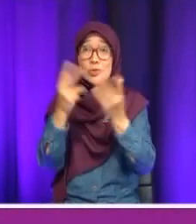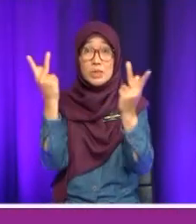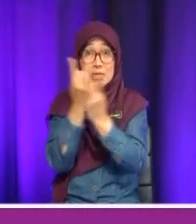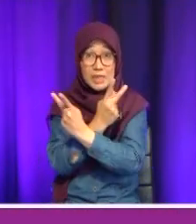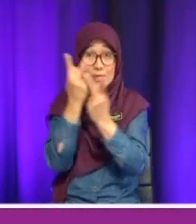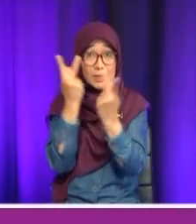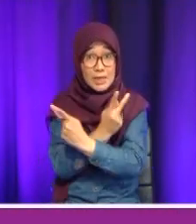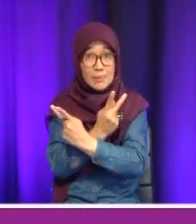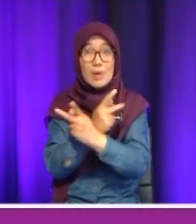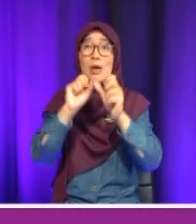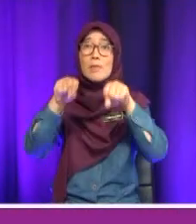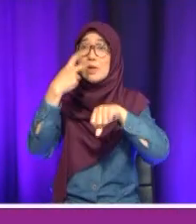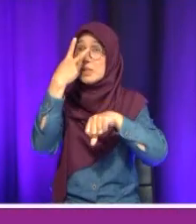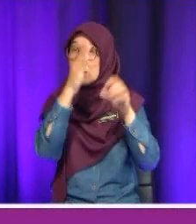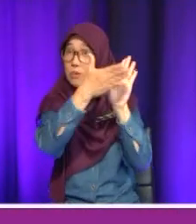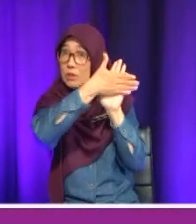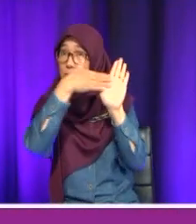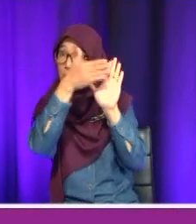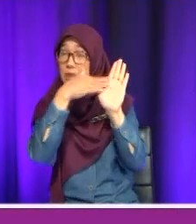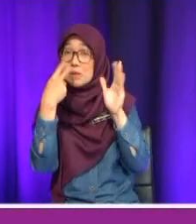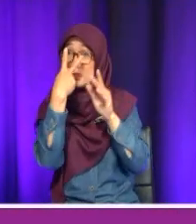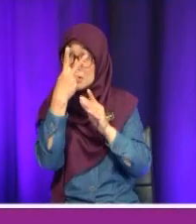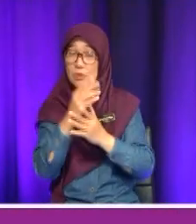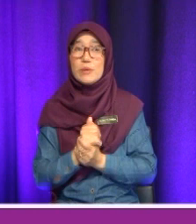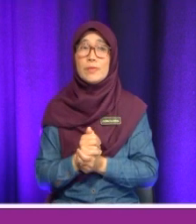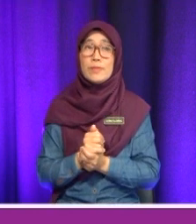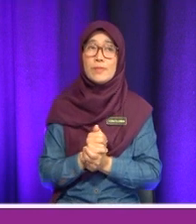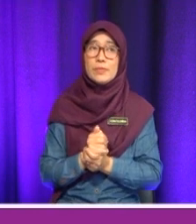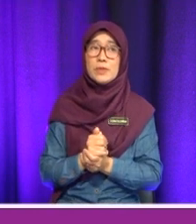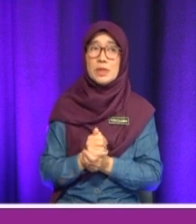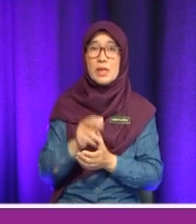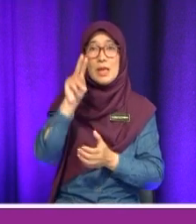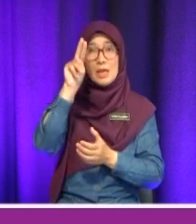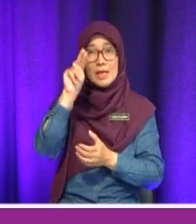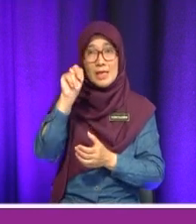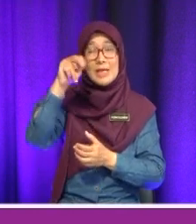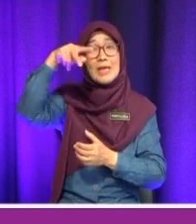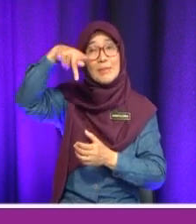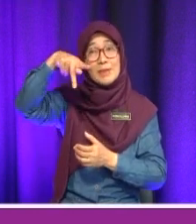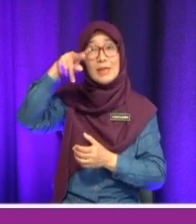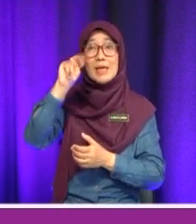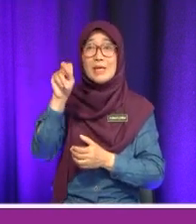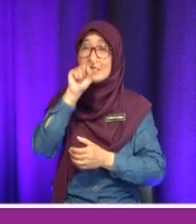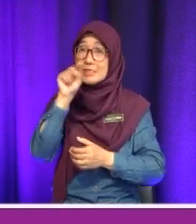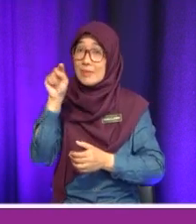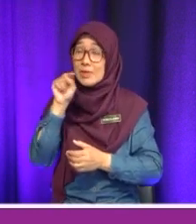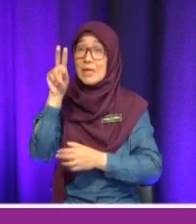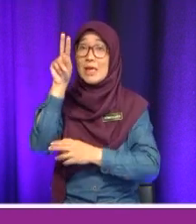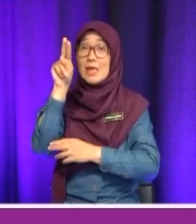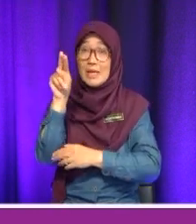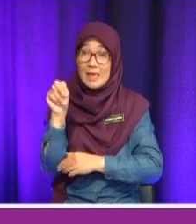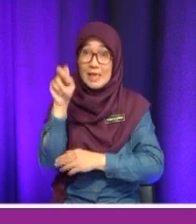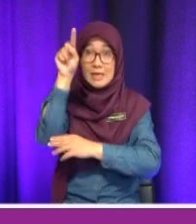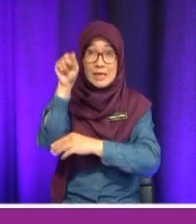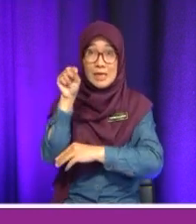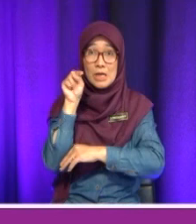bagi pilih atur bagi N bersamaan dengan ada dua